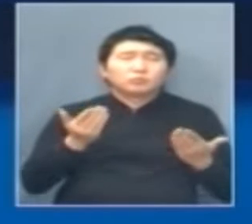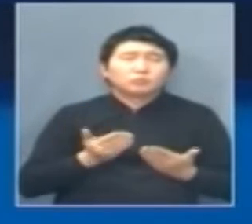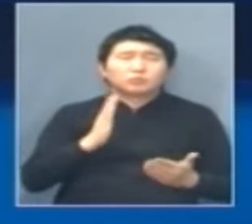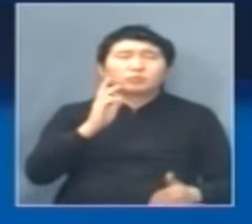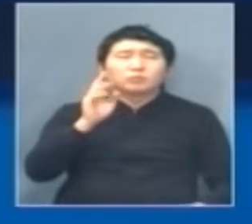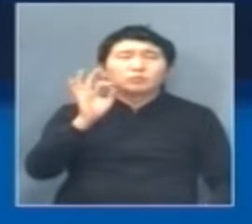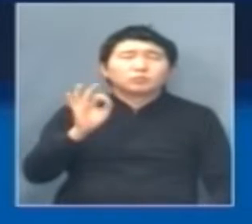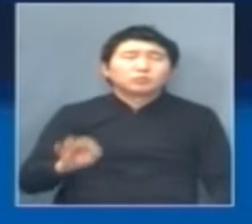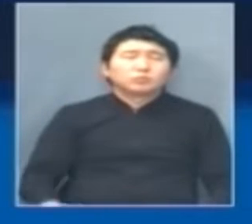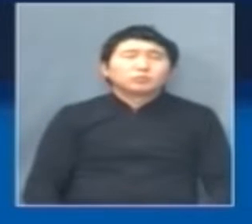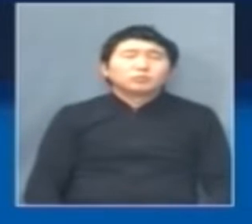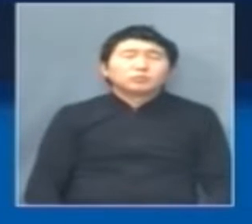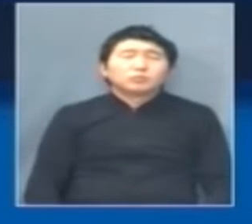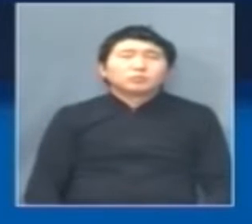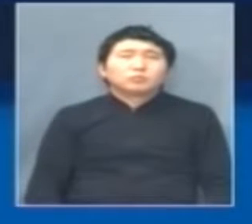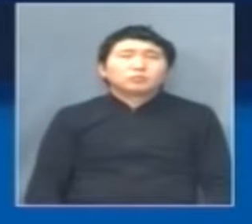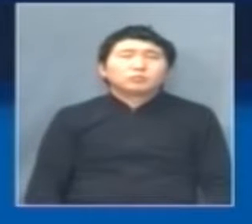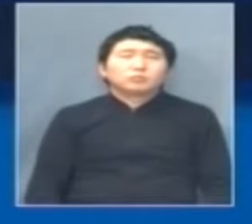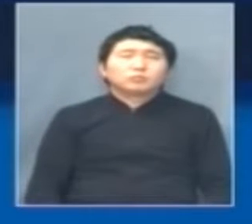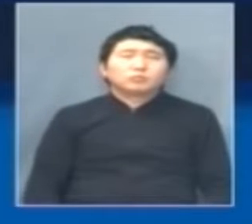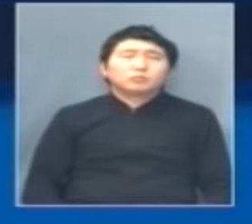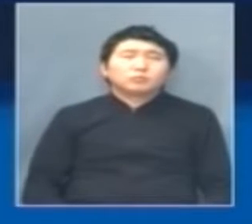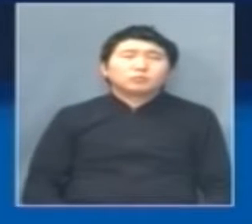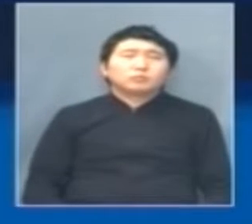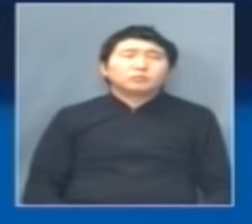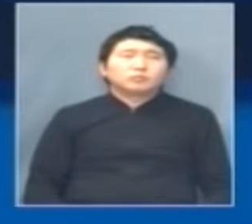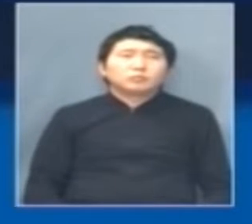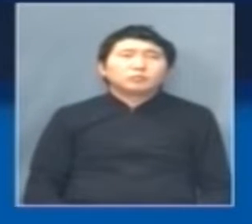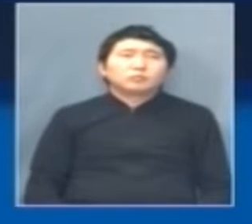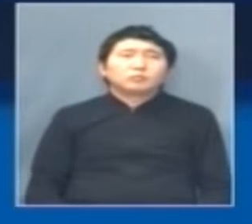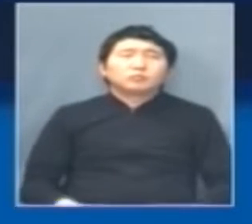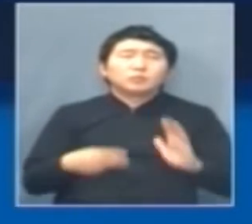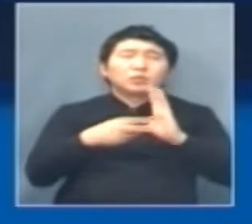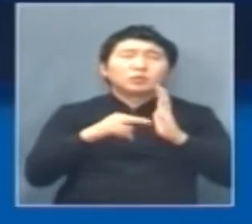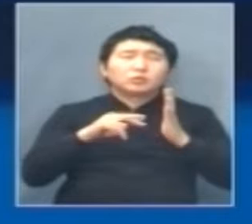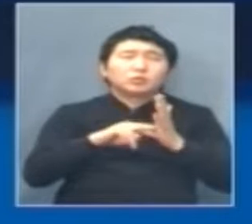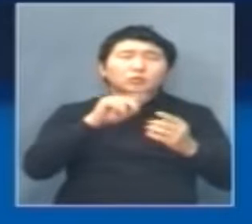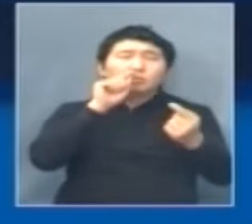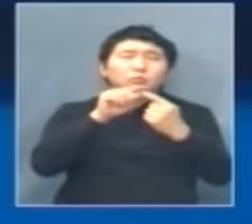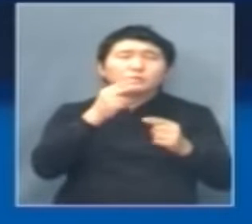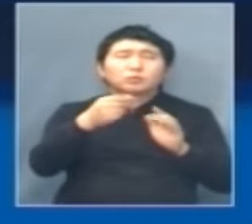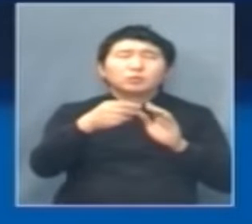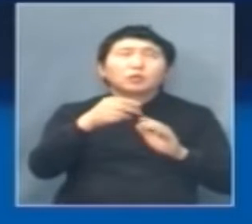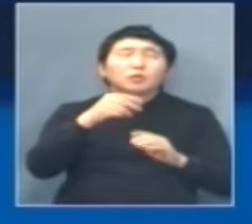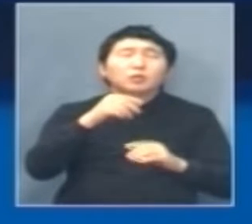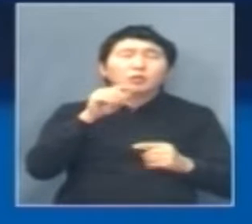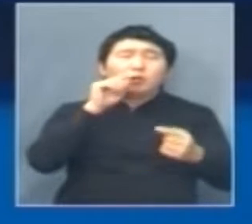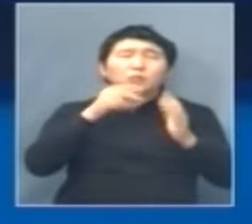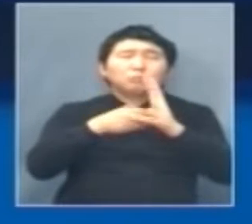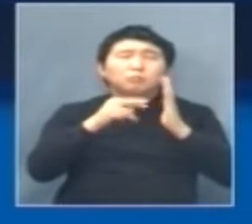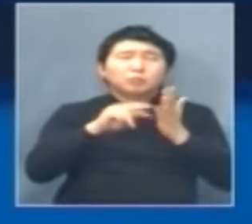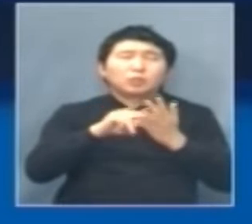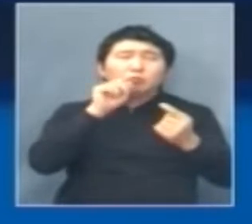На пресс-конференции темой которой стали планы по борьбе с коронавирусом обсудили вакцинацию детей, беременных и кормящих женщин. Пустят ли в роддом